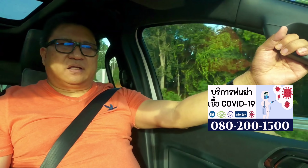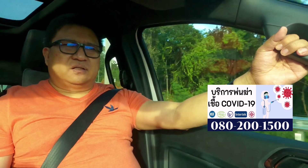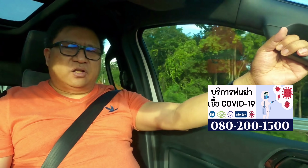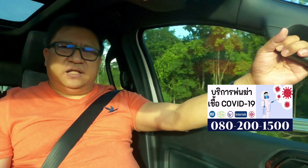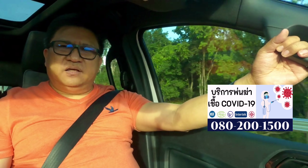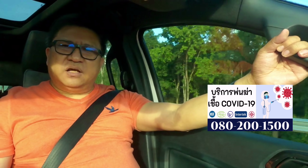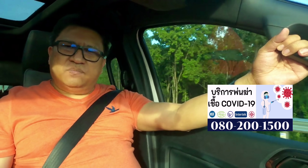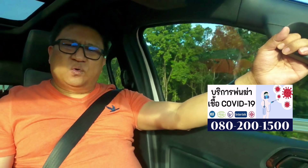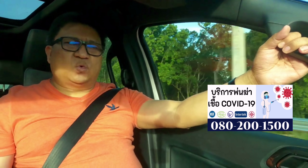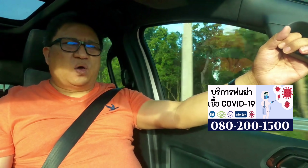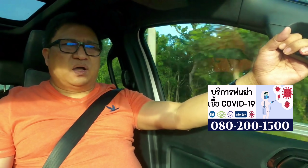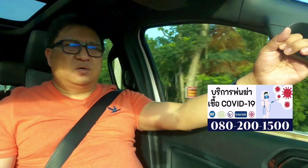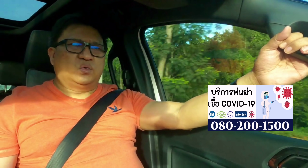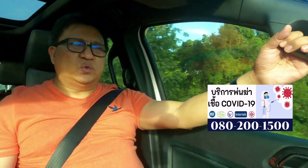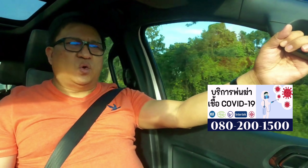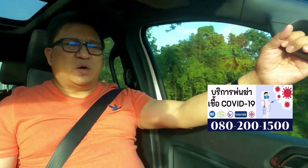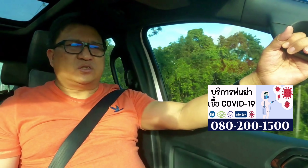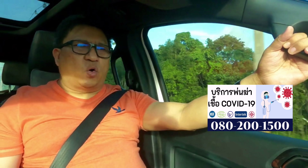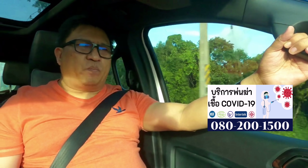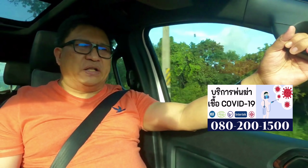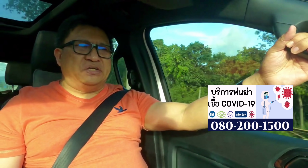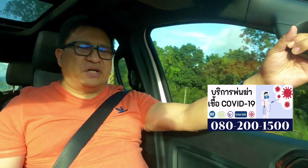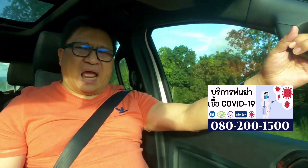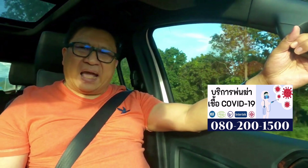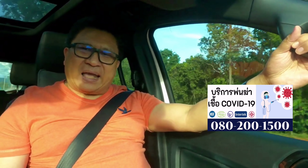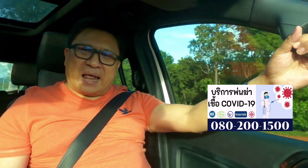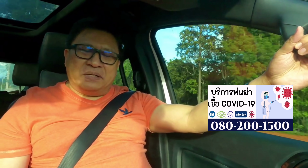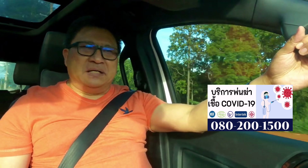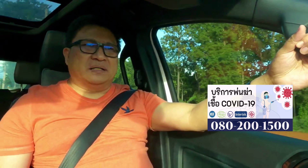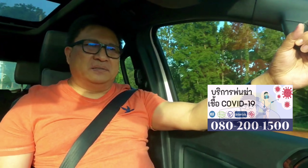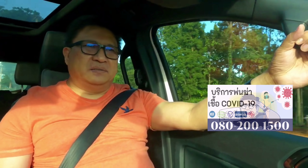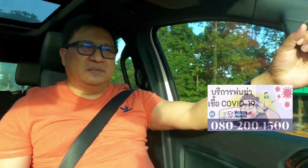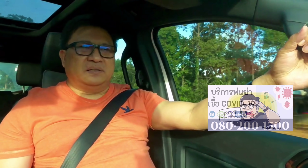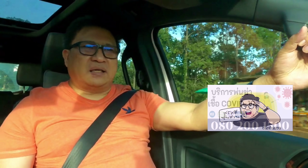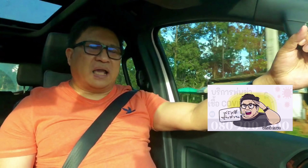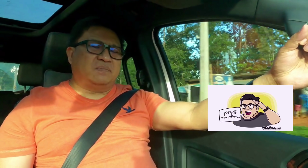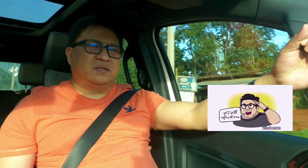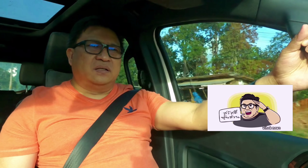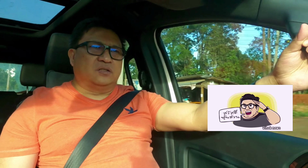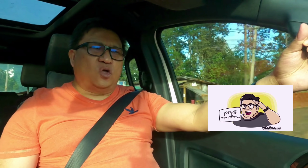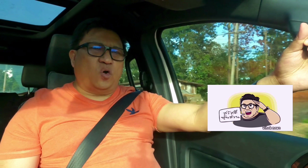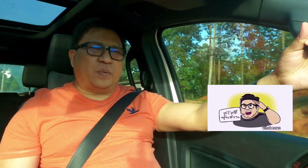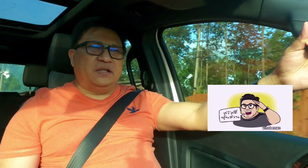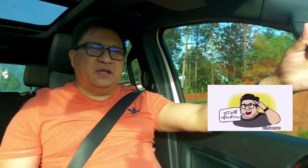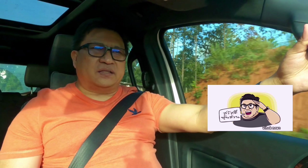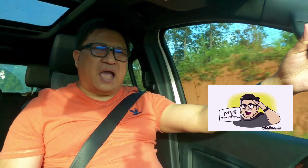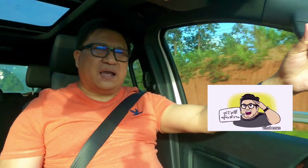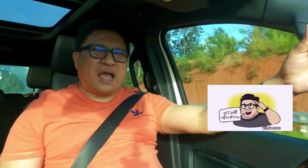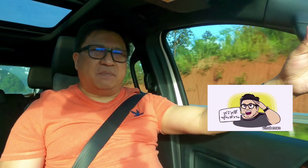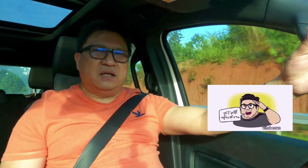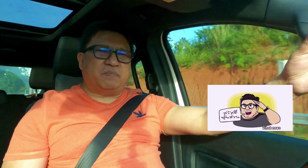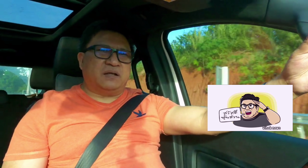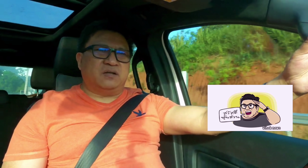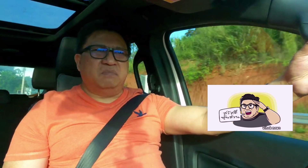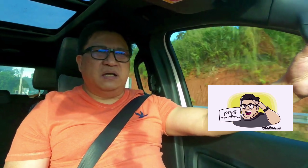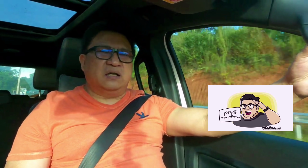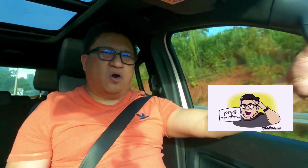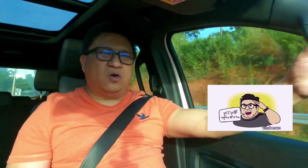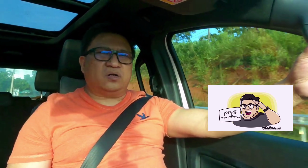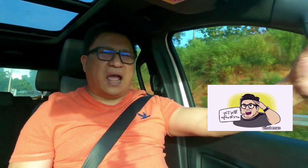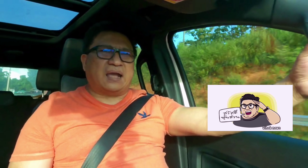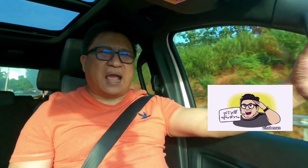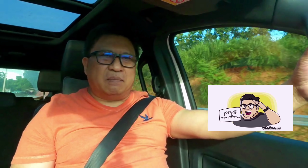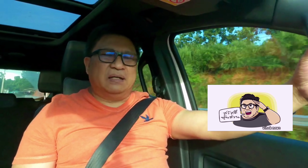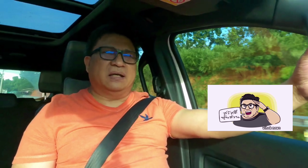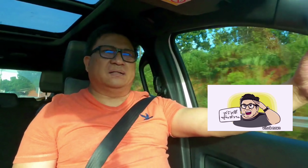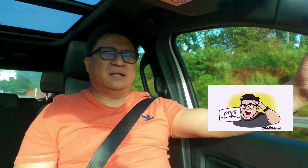ากตอนนี้เริ่มรู้ตัวว่าตกเป็นเหยื่อทางการเมืองนะครับตกเป็นเหยื่อทางการเมืองเป็นเครื่องมือ